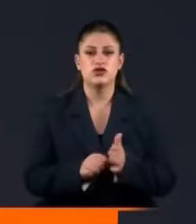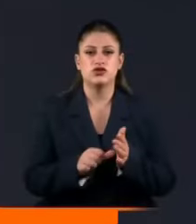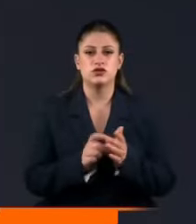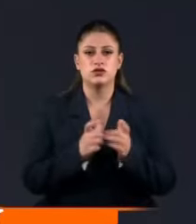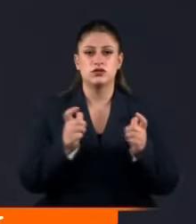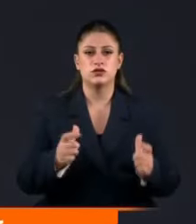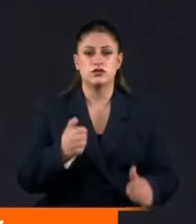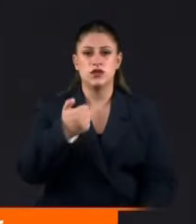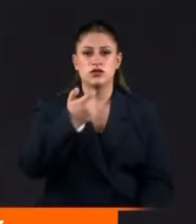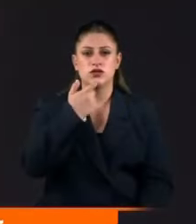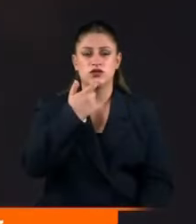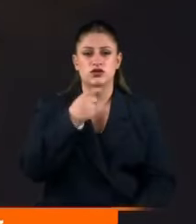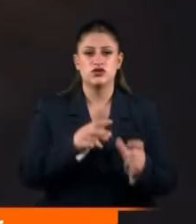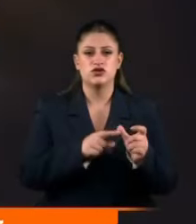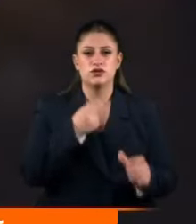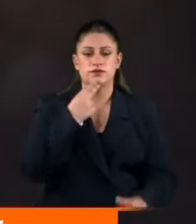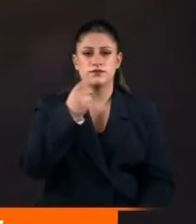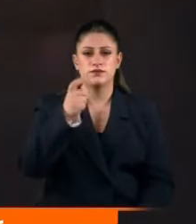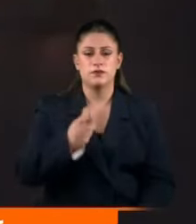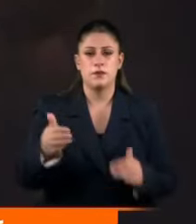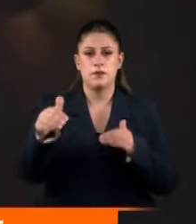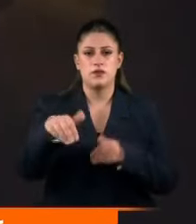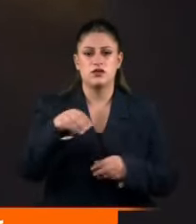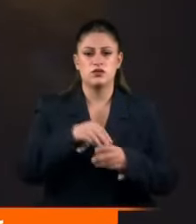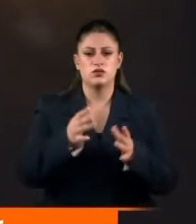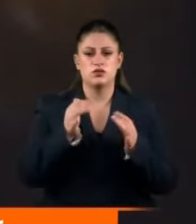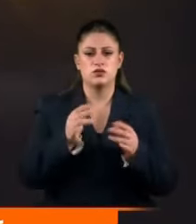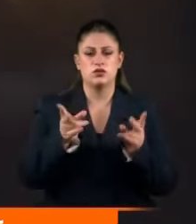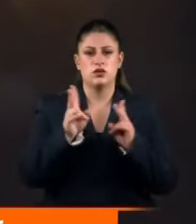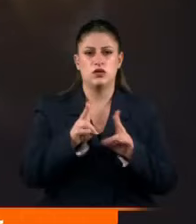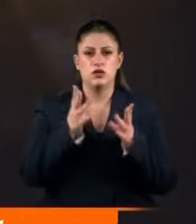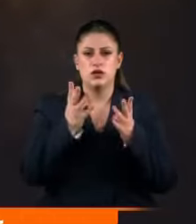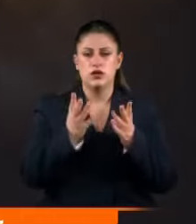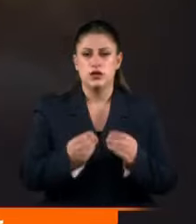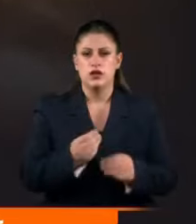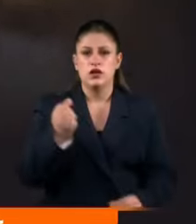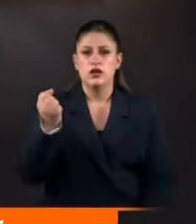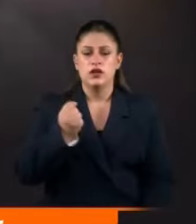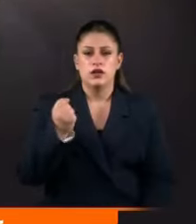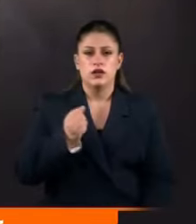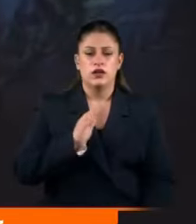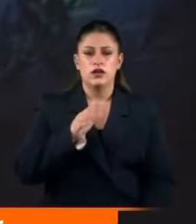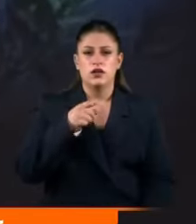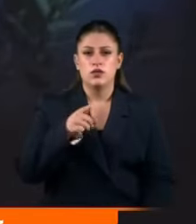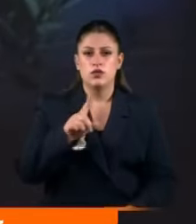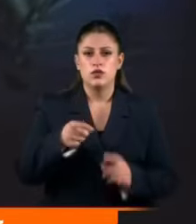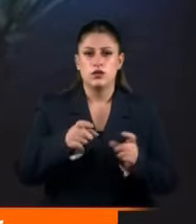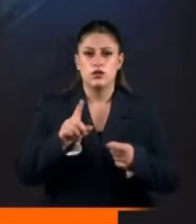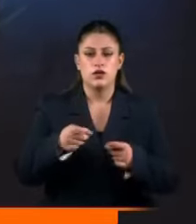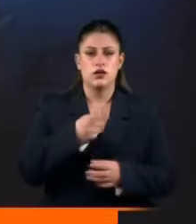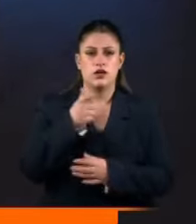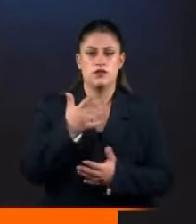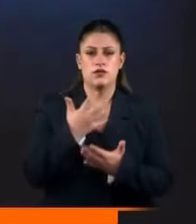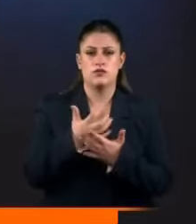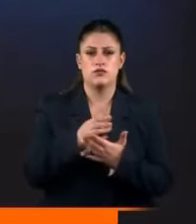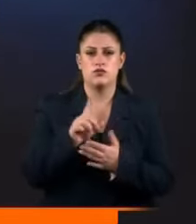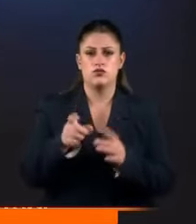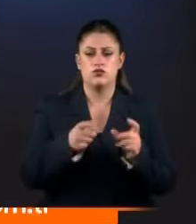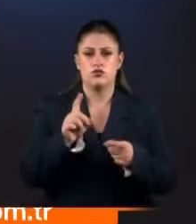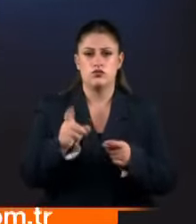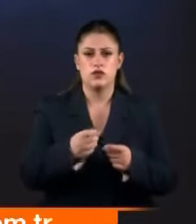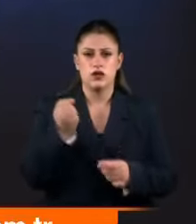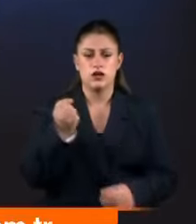Şişli'de henüz 6 yaşındaki Şirin Elmas mezarlıkta vahşice katledilmişti. Cinayete giden ipuçları, kamera kayıtları bir bir ortaya çıkmış.